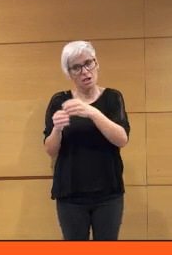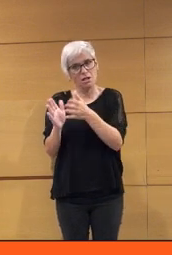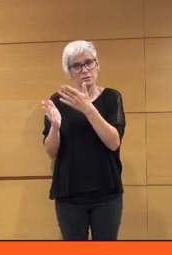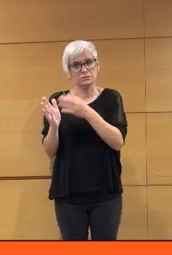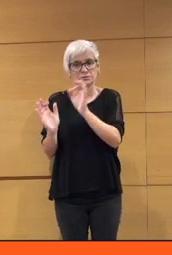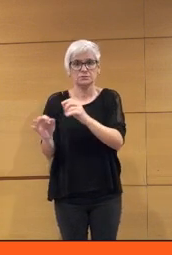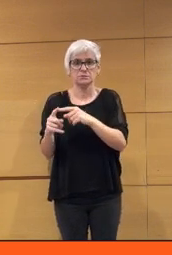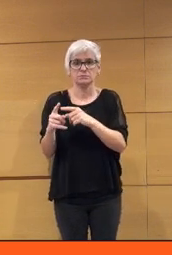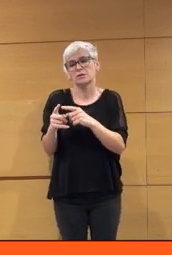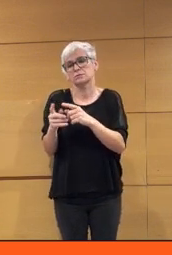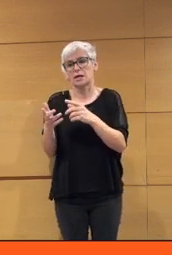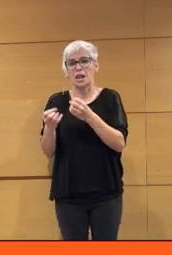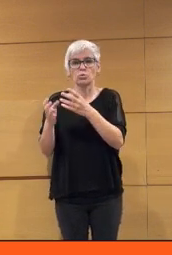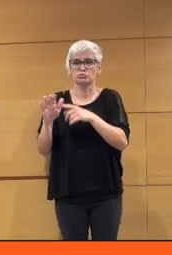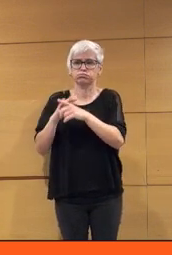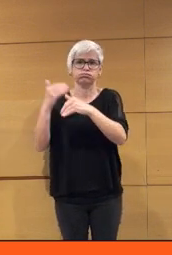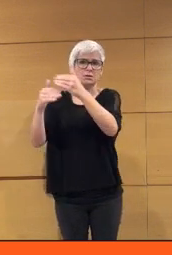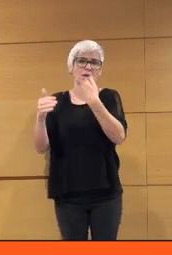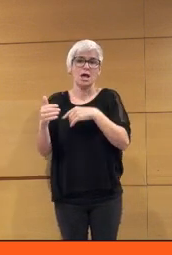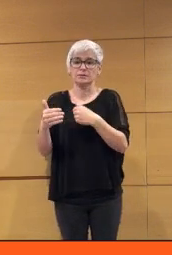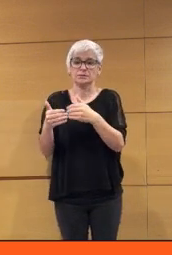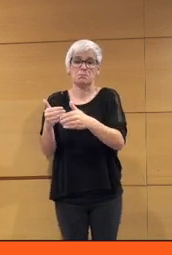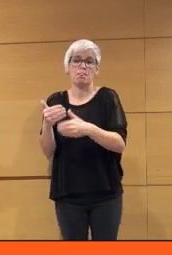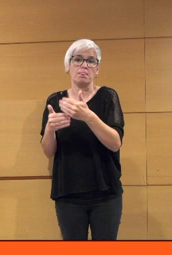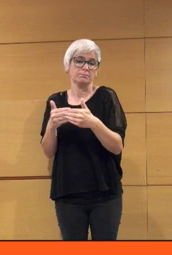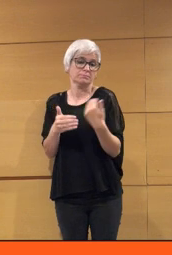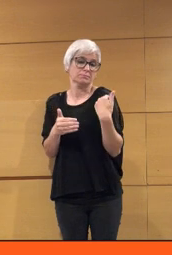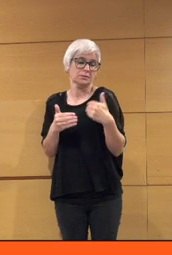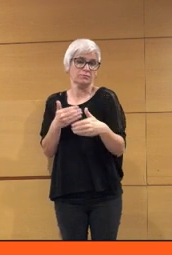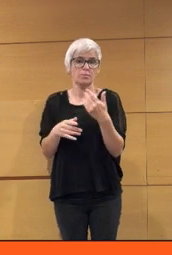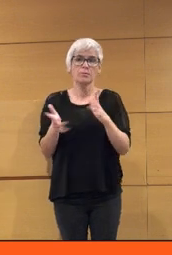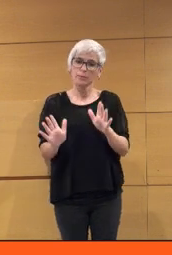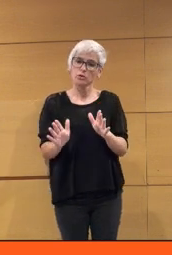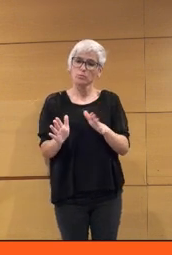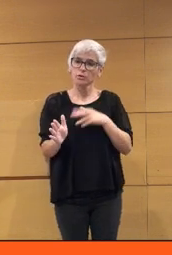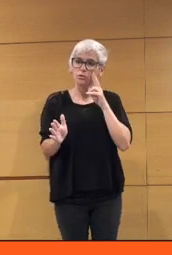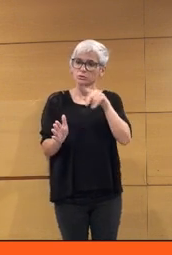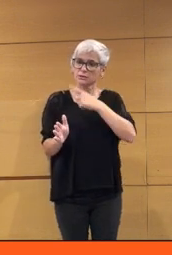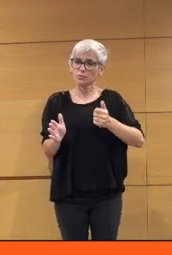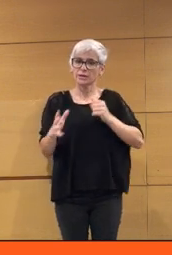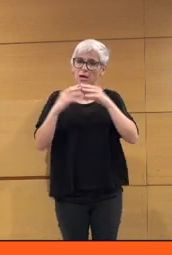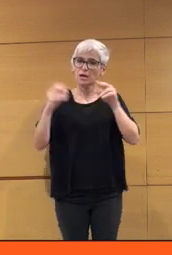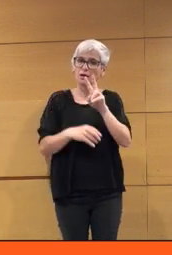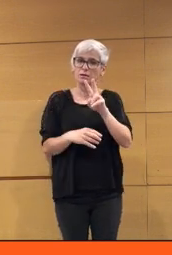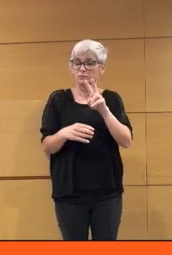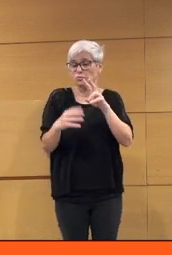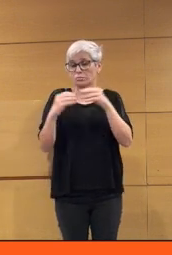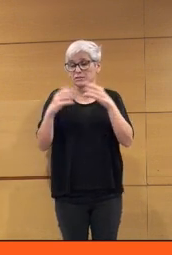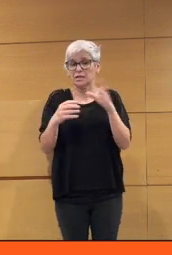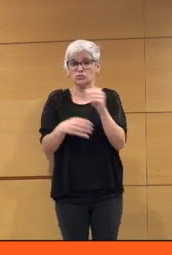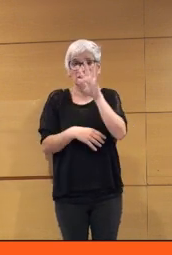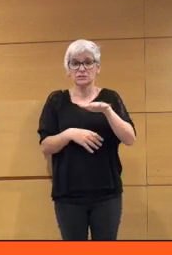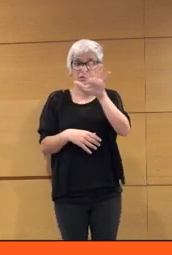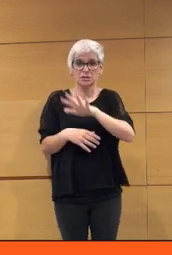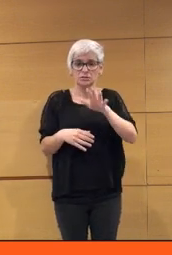estats de desenvolupament, però pot ser un bon punt de partida perquè veieu què s'està fent a les universitats catalanes relacionat amb accessibilitat